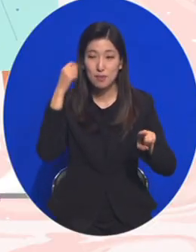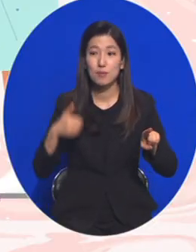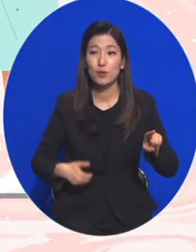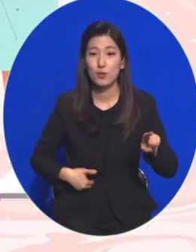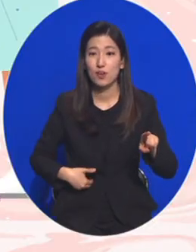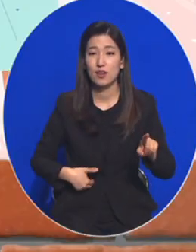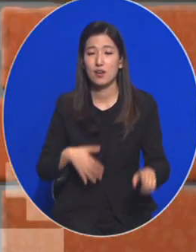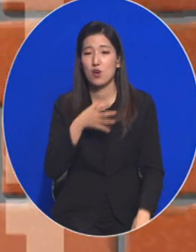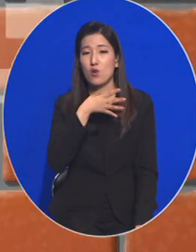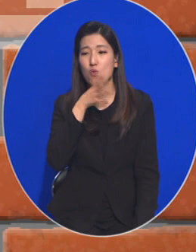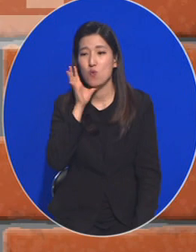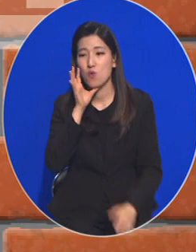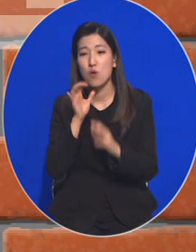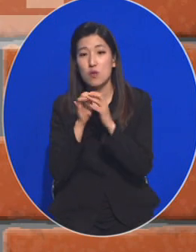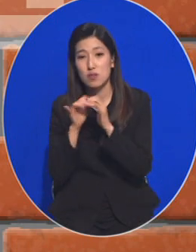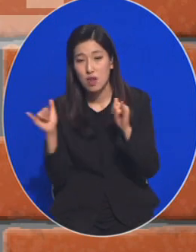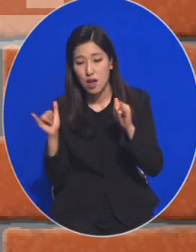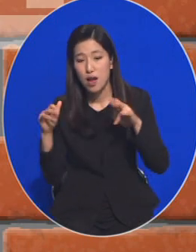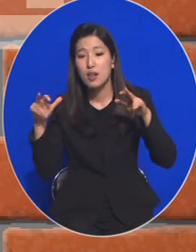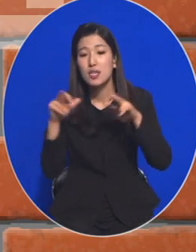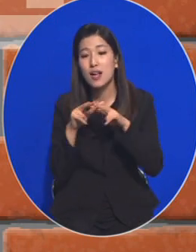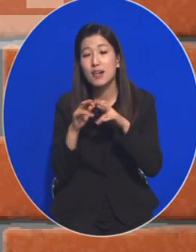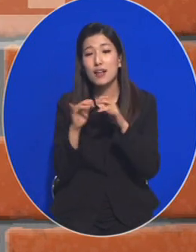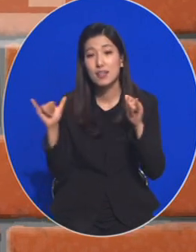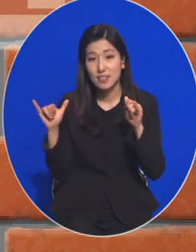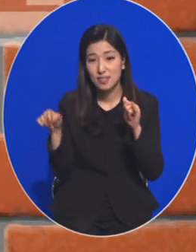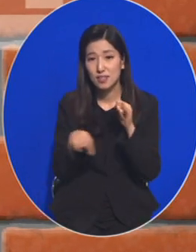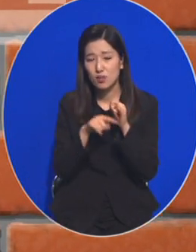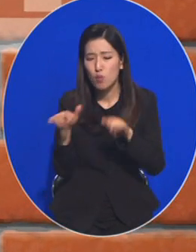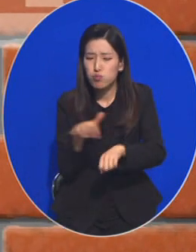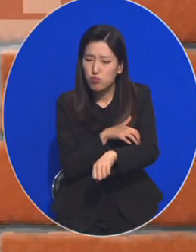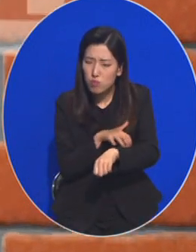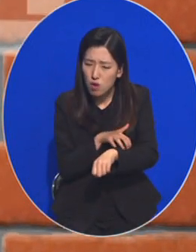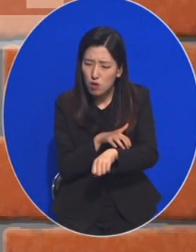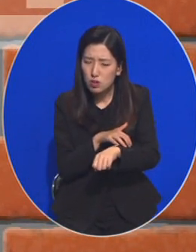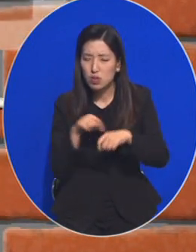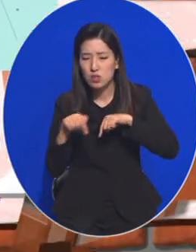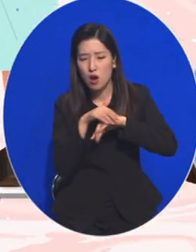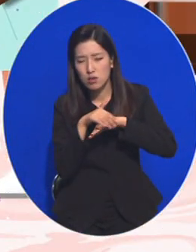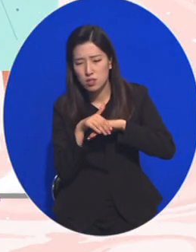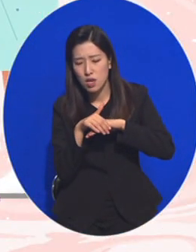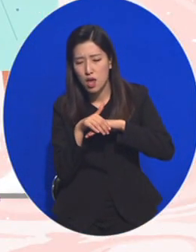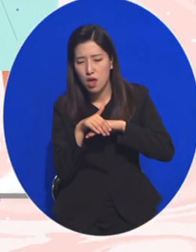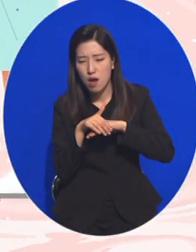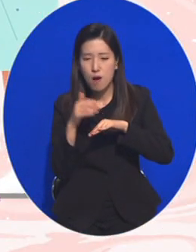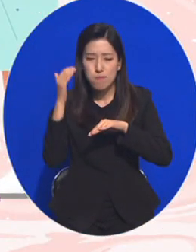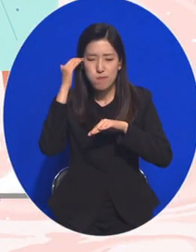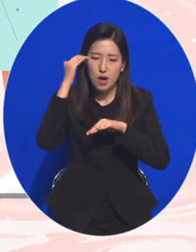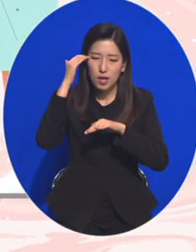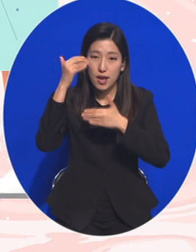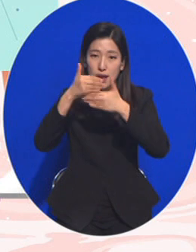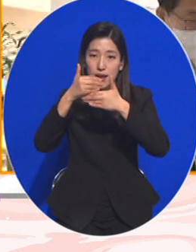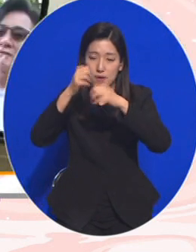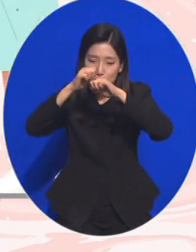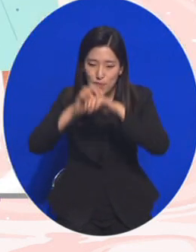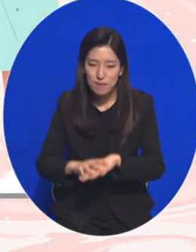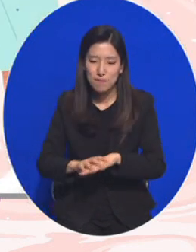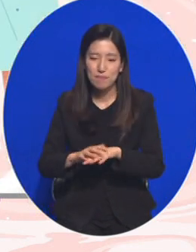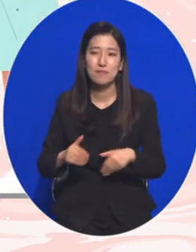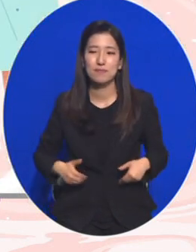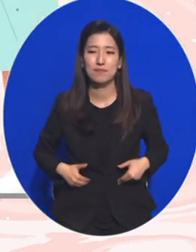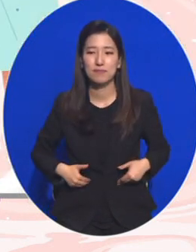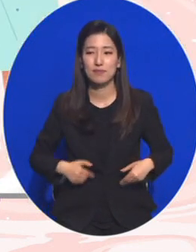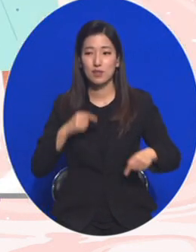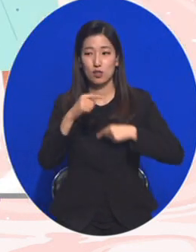고령자나 장애인을 위해서 물리적 장벽, 그리고 이 제도의 장벽을 허물자는 겁니다. 자막이나